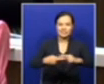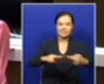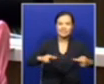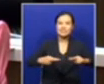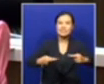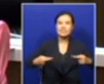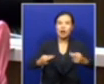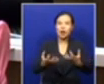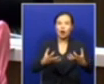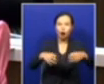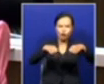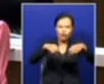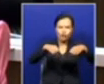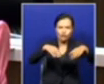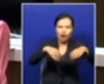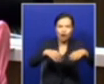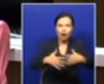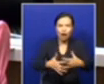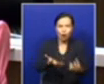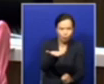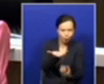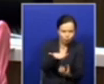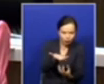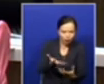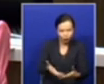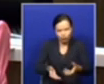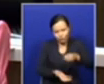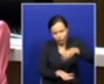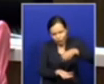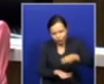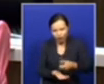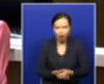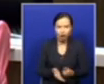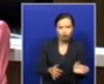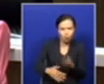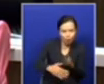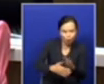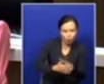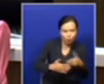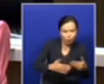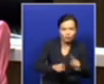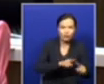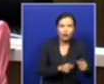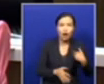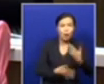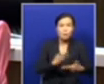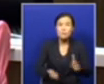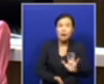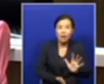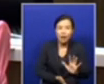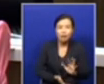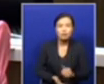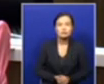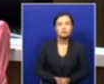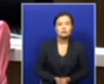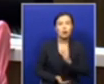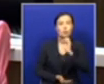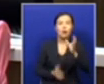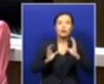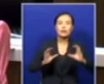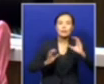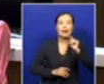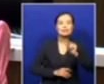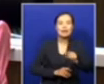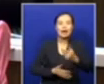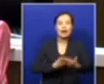ครื่องใช้ไฟฟ้าท่านประธานครับหม้อหุงข้าวกระทะไฟฟ้าเตาไมโครเวฟผมก็ถามว่าน้องทำไมไม่ขายเขาบอกว่ารัฐบาลสั่งห้